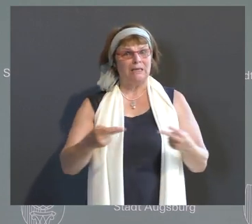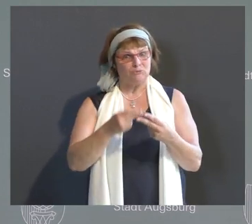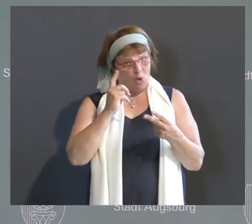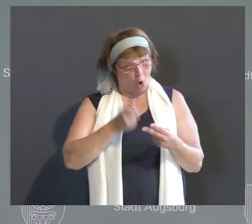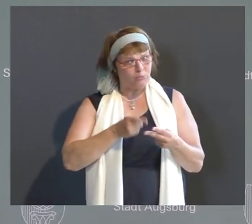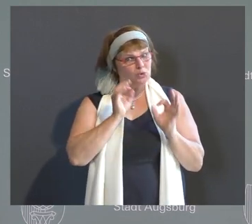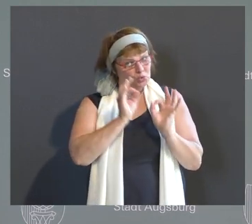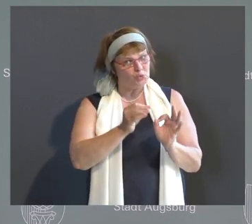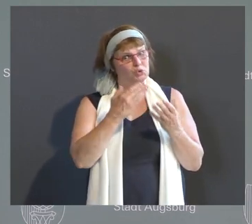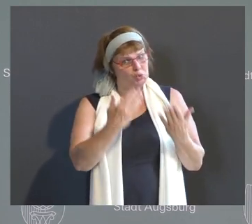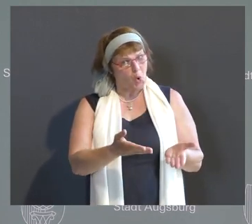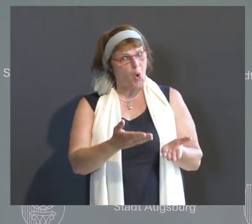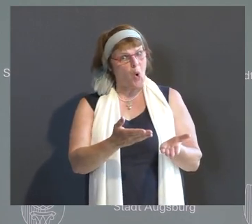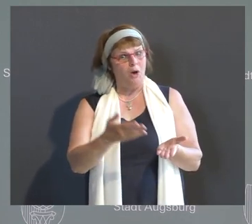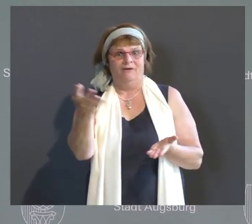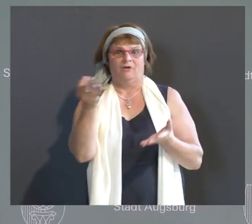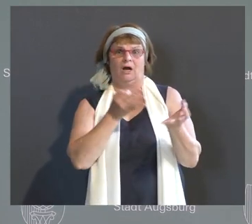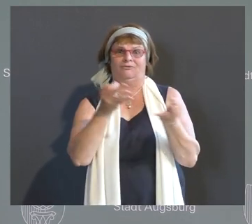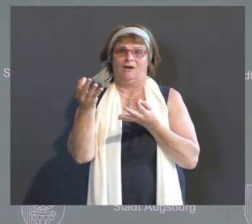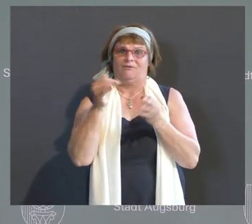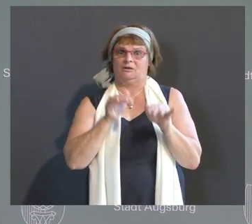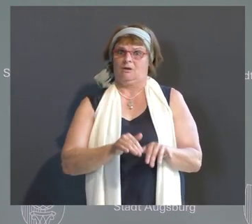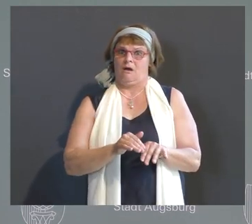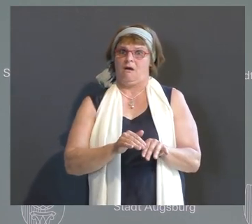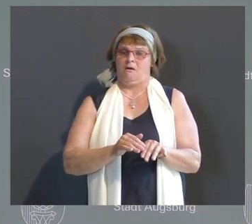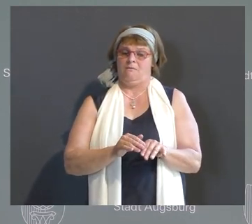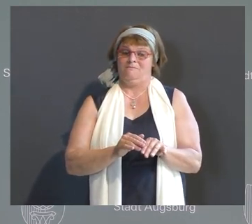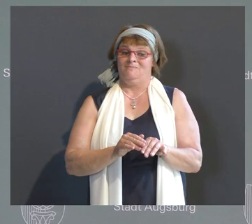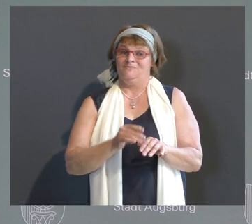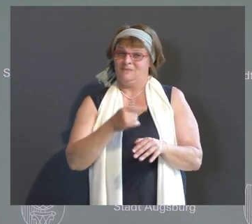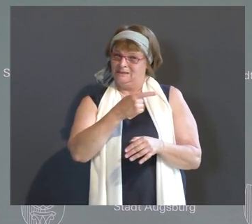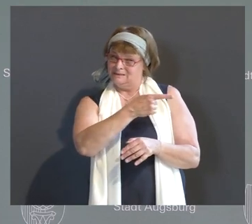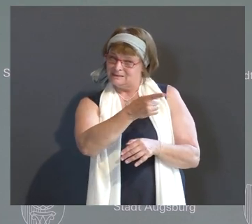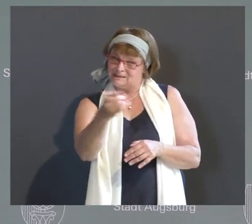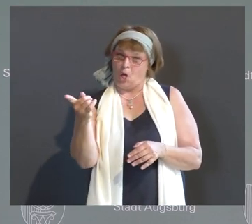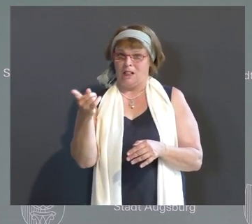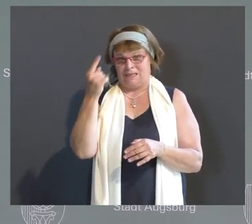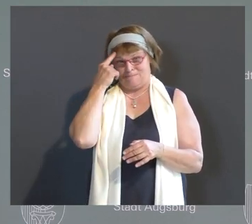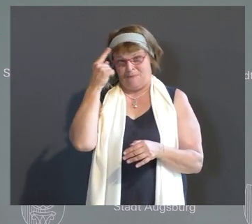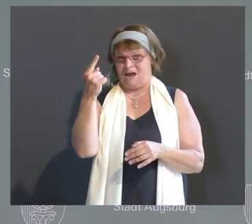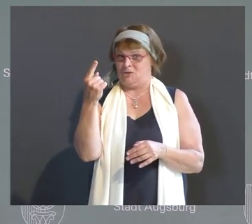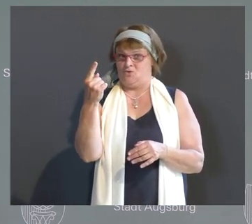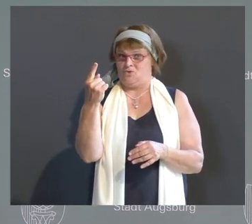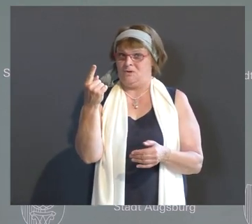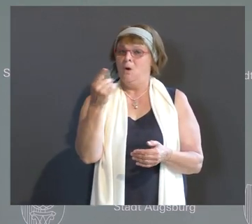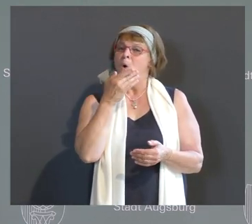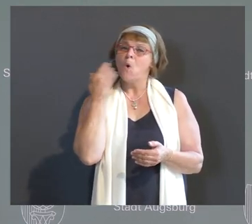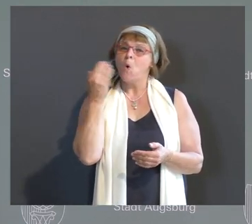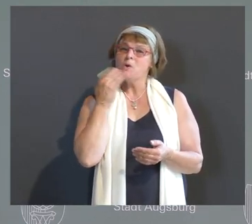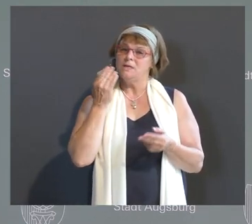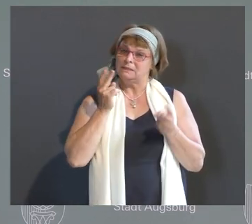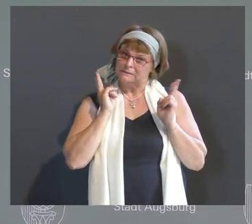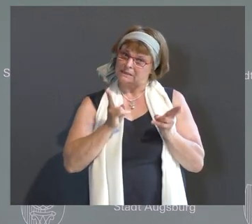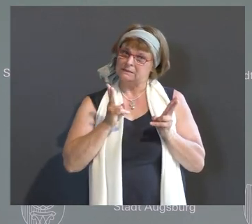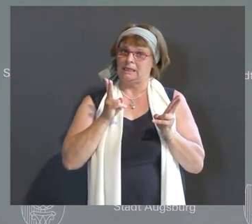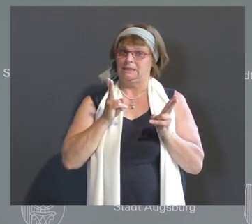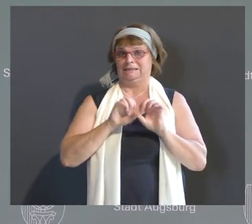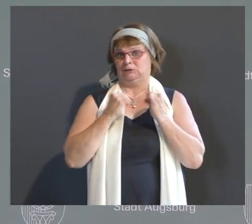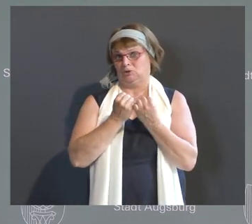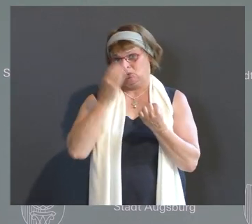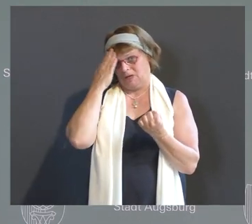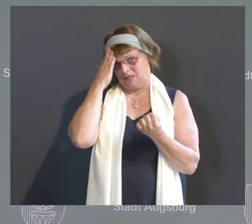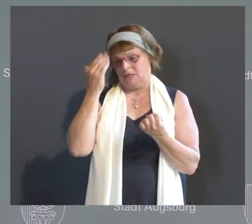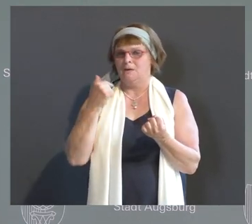Jahren nichts gelernt hätte. Solche Äußerungen, bar jeder Kenntnis der Sachlage, machen